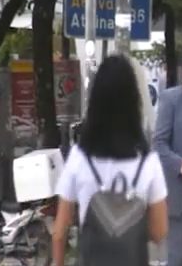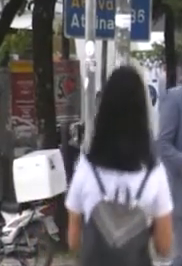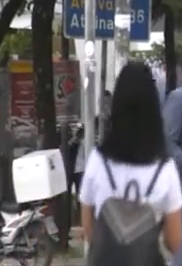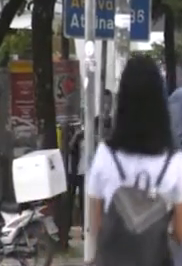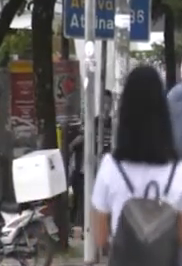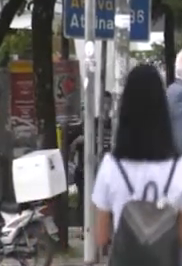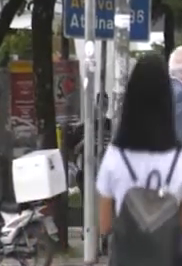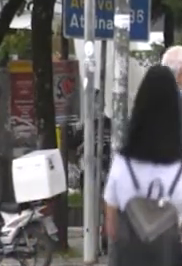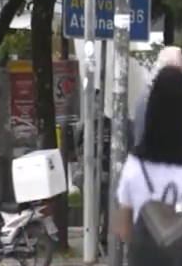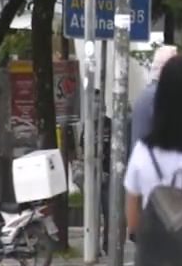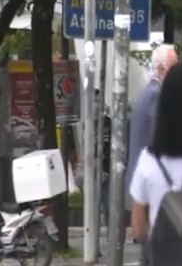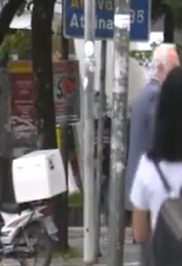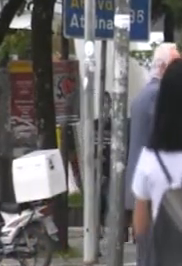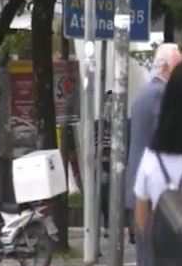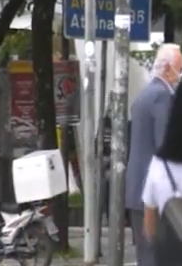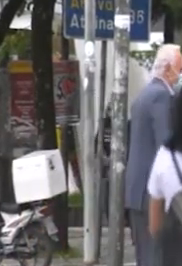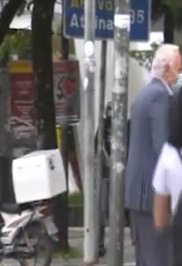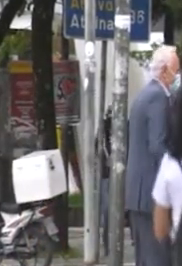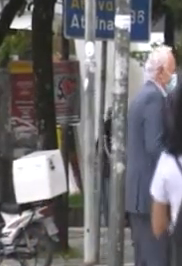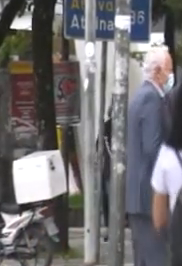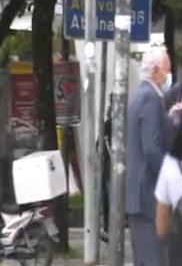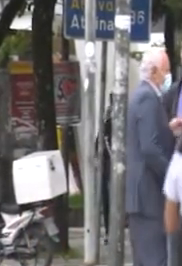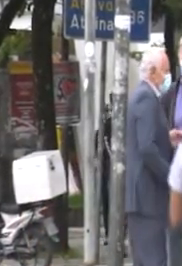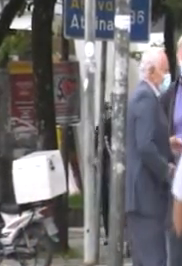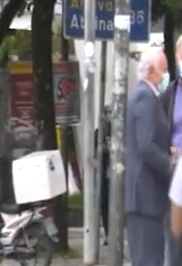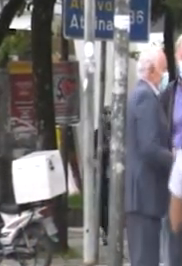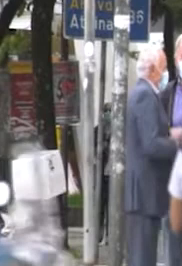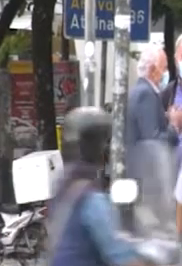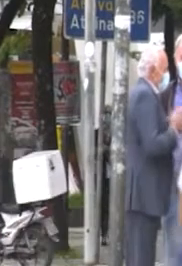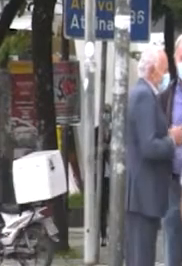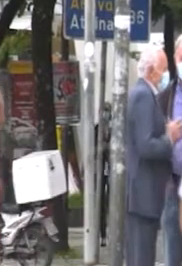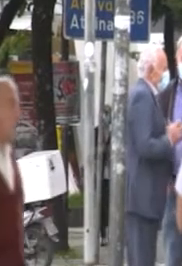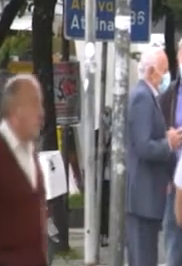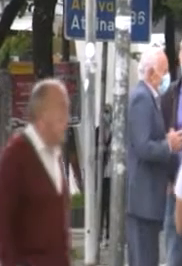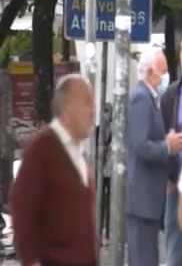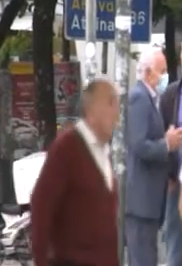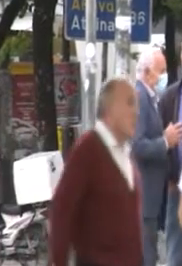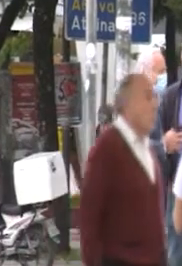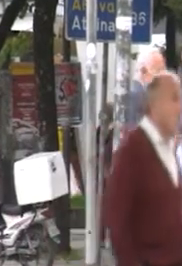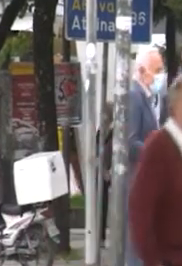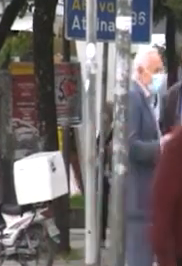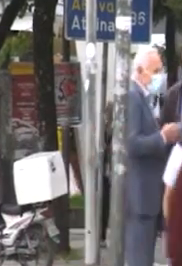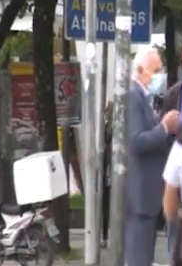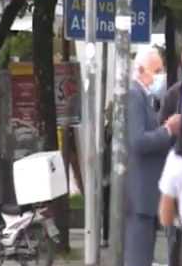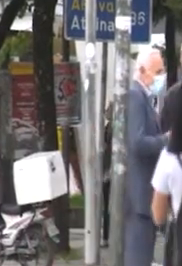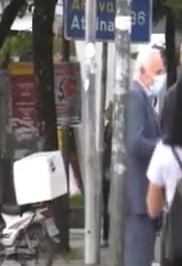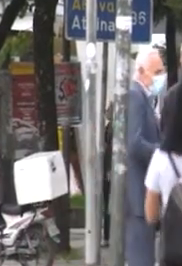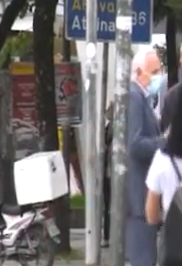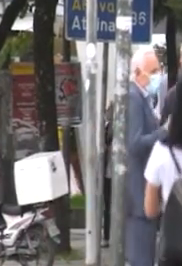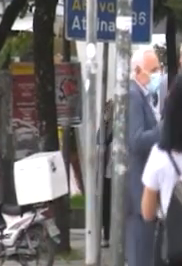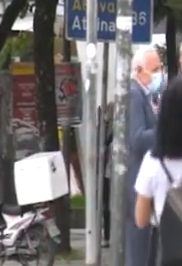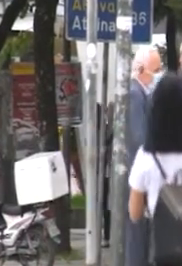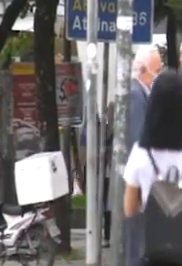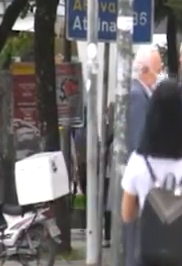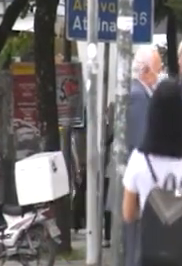αριθμός των διασωληνωμένων. Συγκεκριμένα οι νέοι θάνατοι ασθενών με COVID-19 ανέρχονται σε 65, ενώ από την έναρξη της επιδημίας